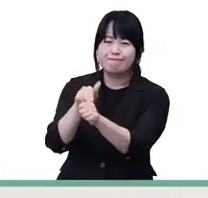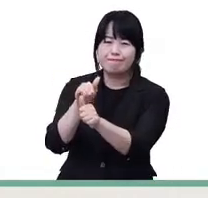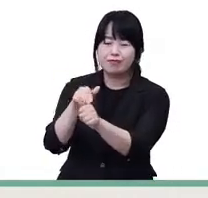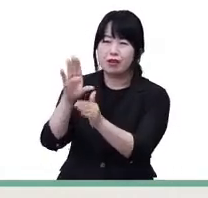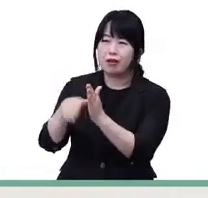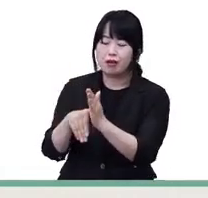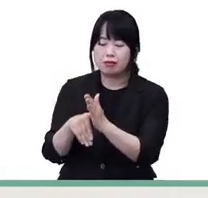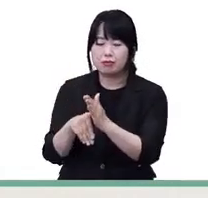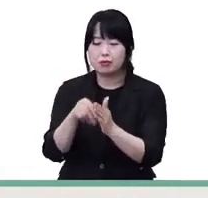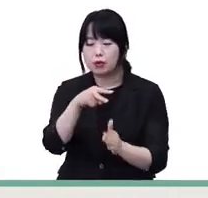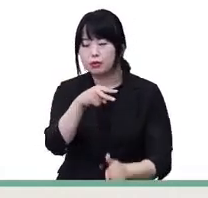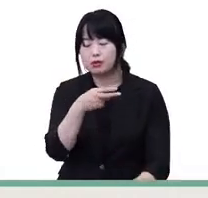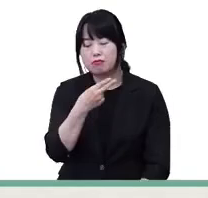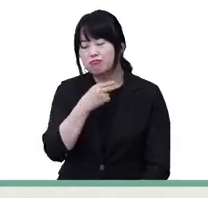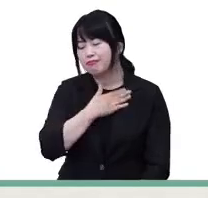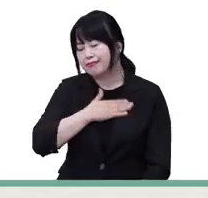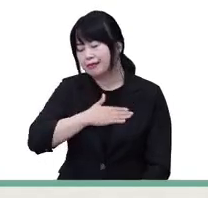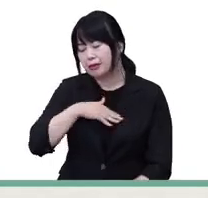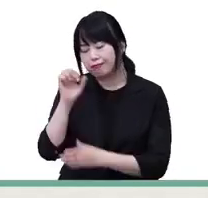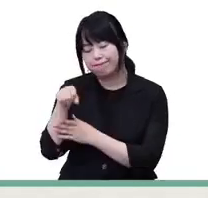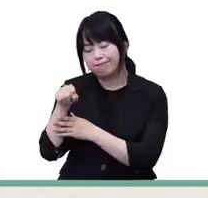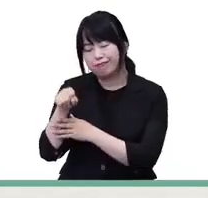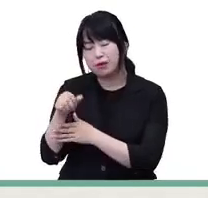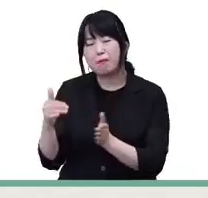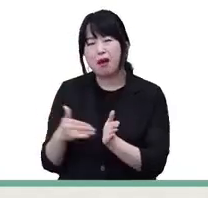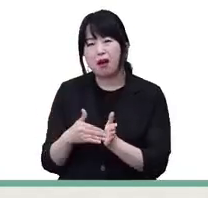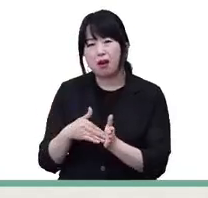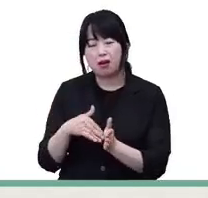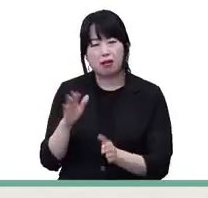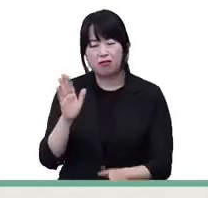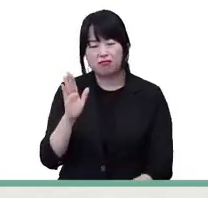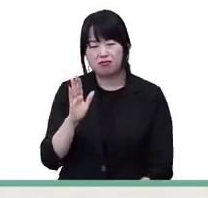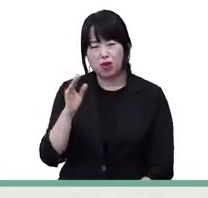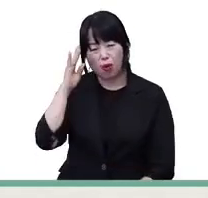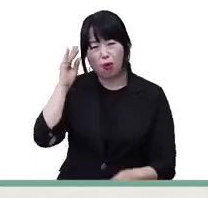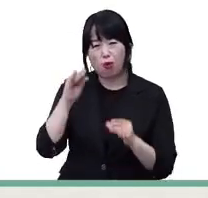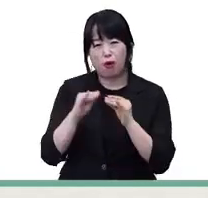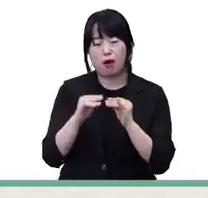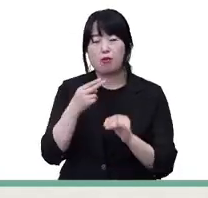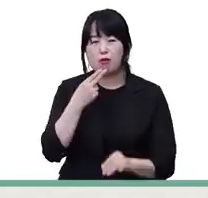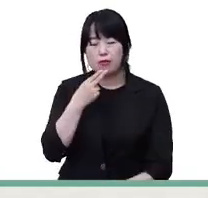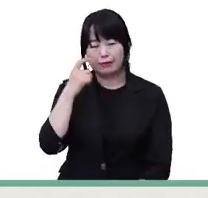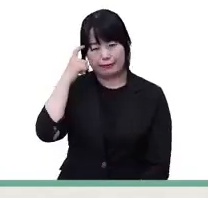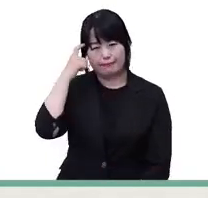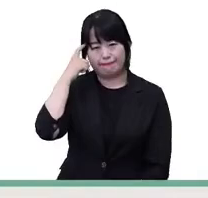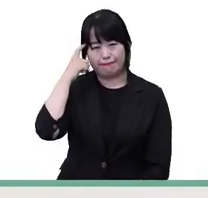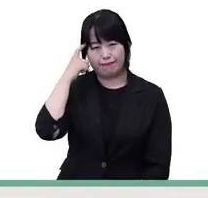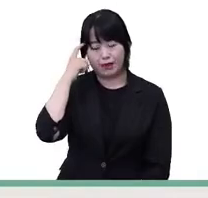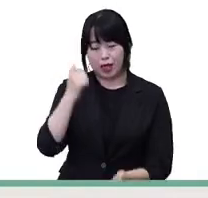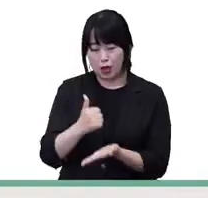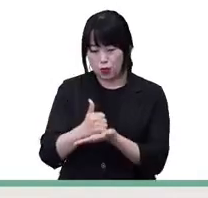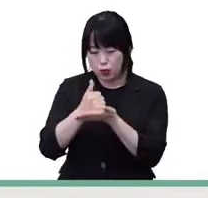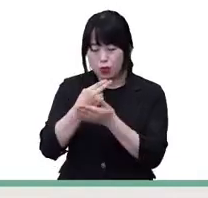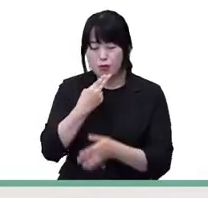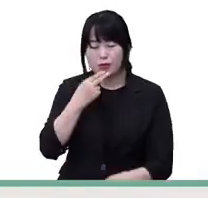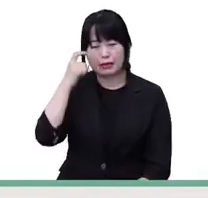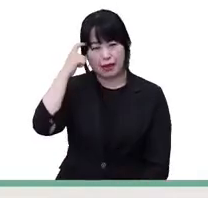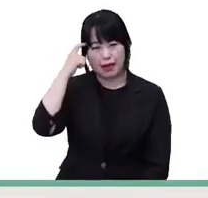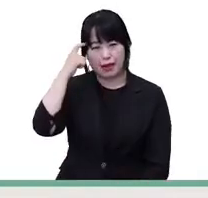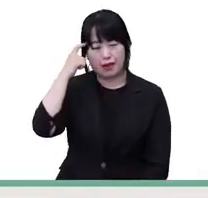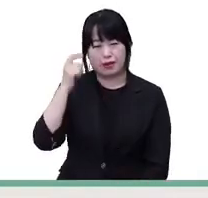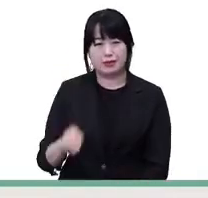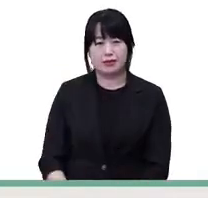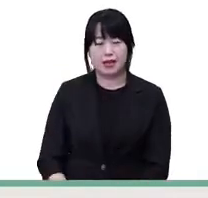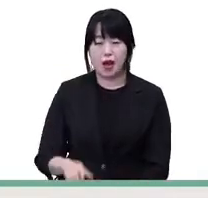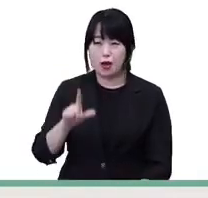않고 응 알았어, 응 알았어 하고 나면은 아이는 공감받지 못한다고 그러죠. 그만큼 부모님들의 표정이나